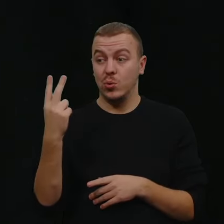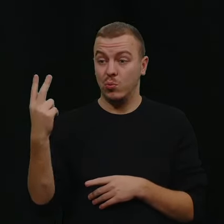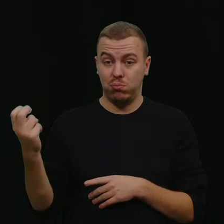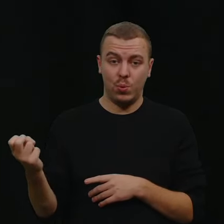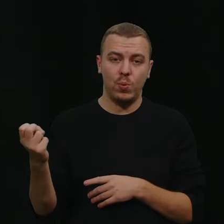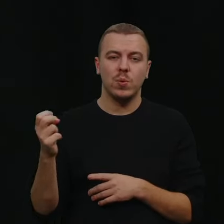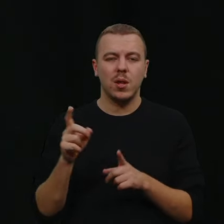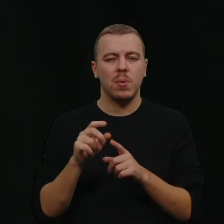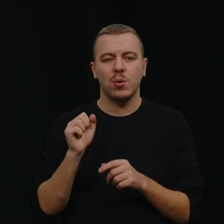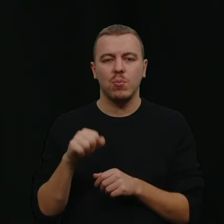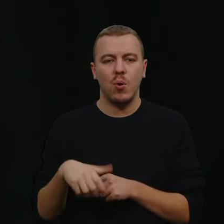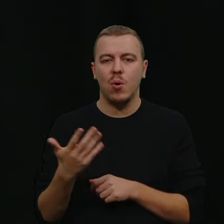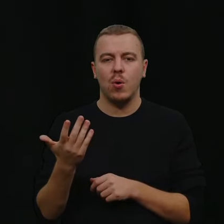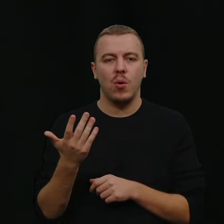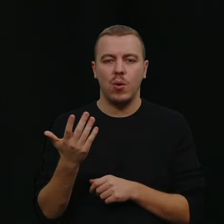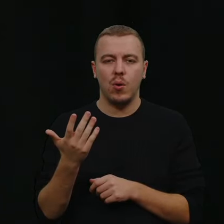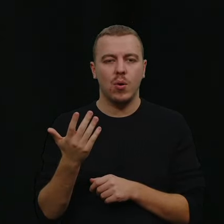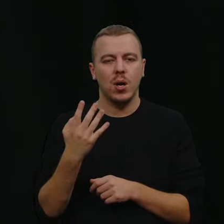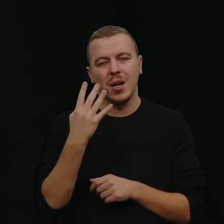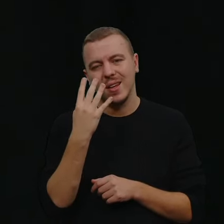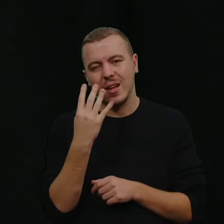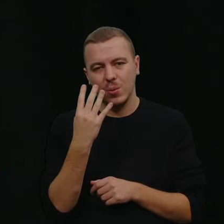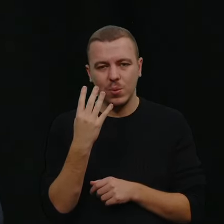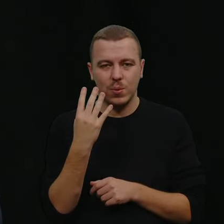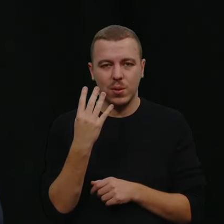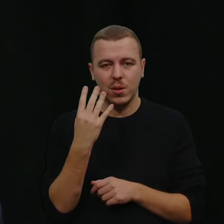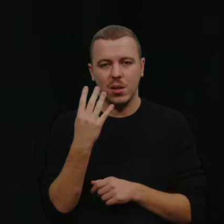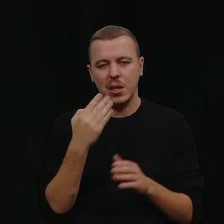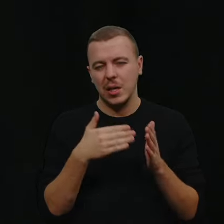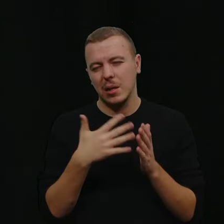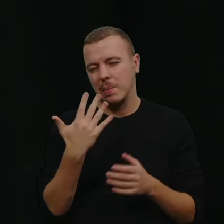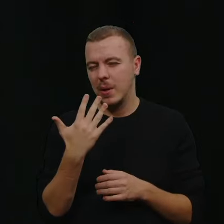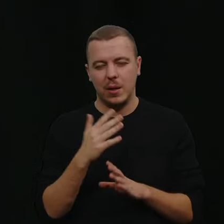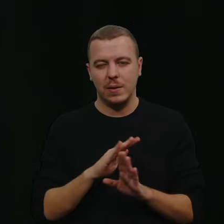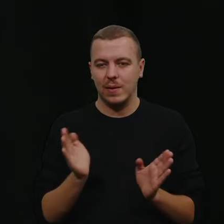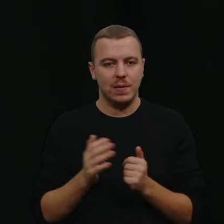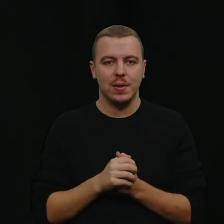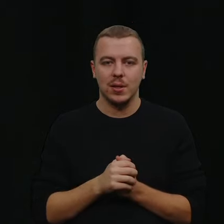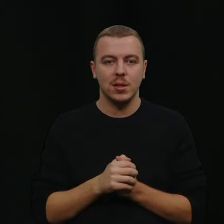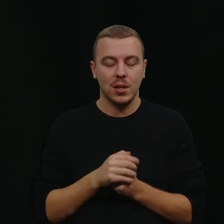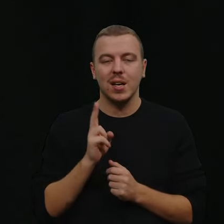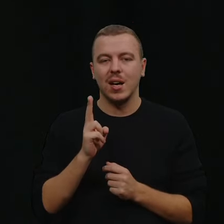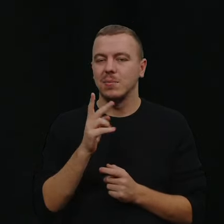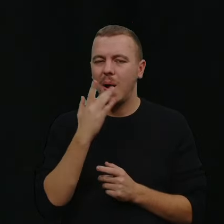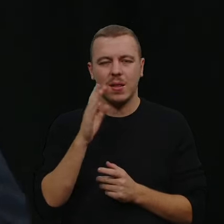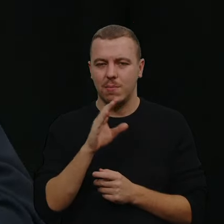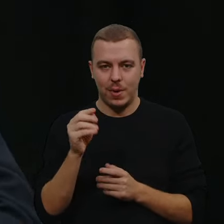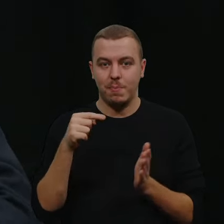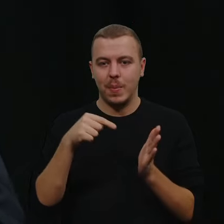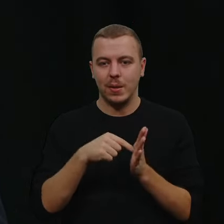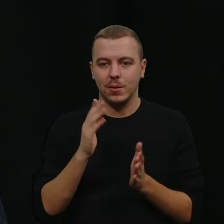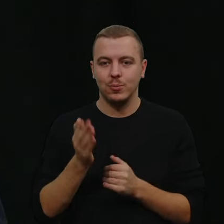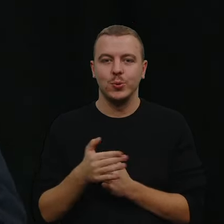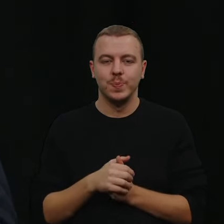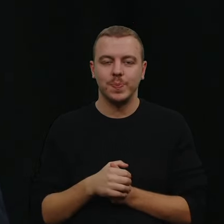žmonių dar galėtų būti nu, maksimaliai 4 arba maksimum 5 tokie, kurie nu, ateitų, kaip sakyt, patys